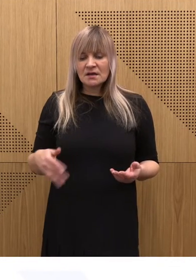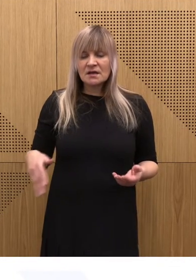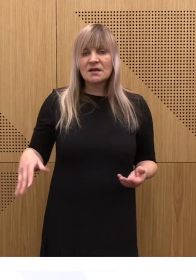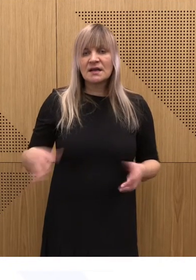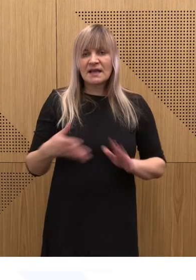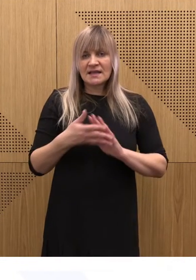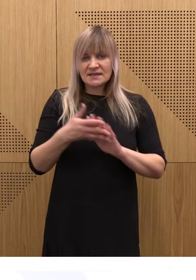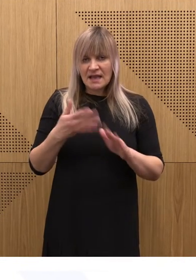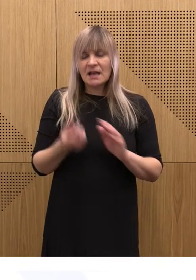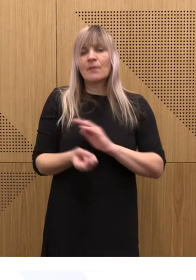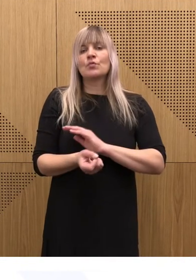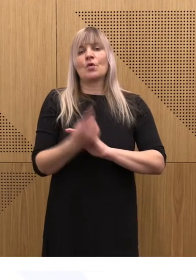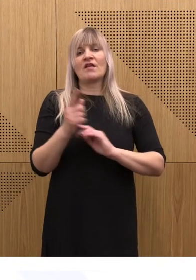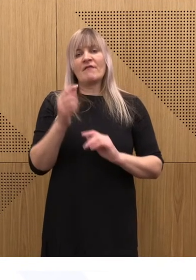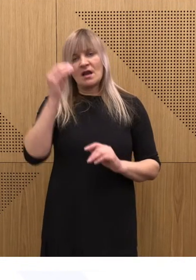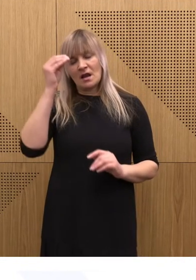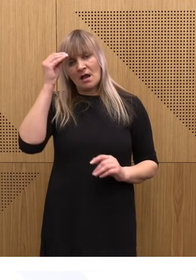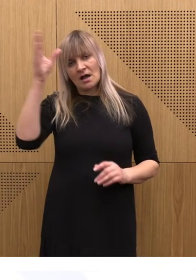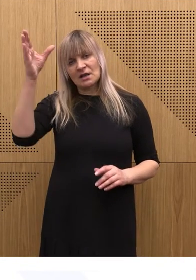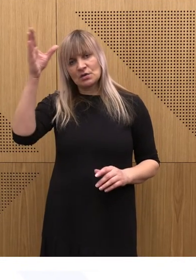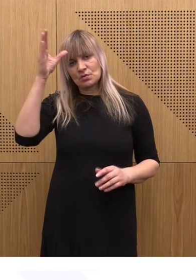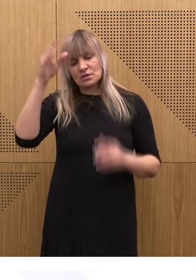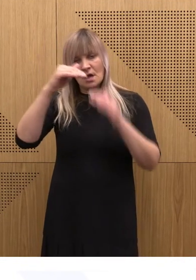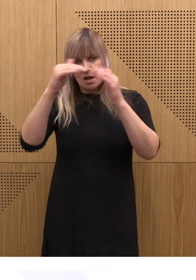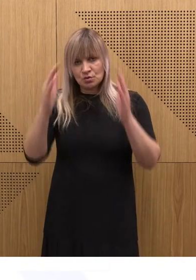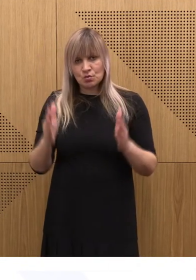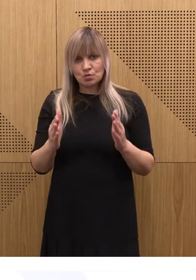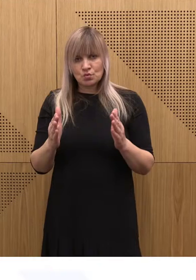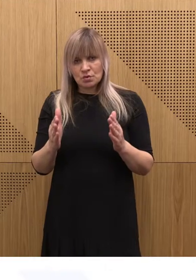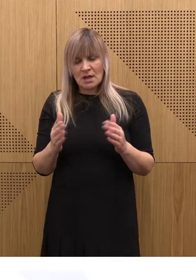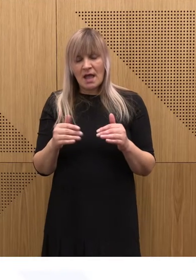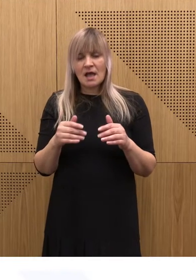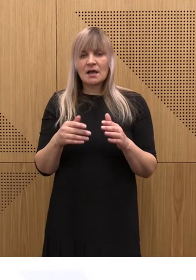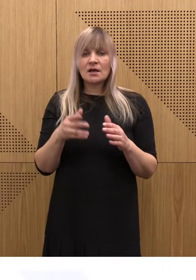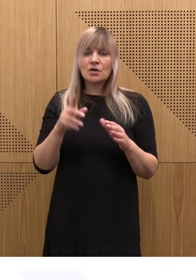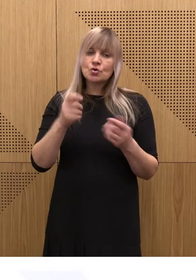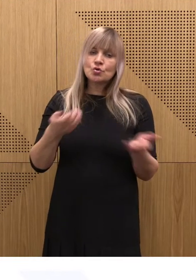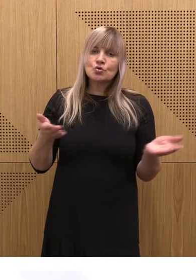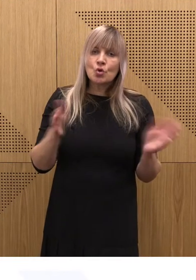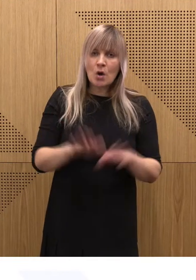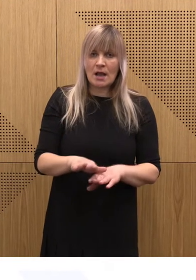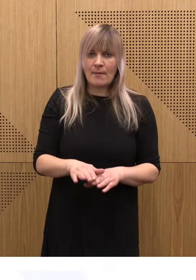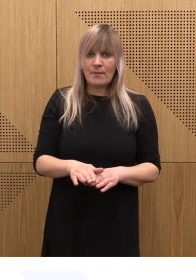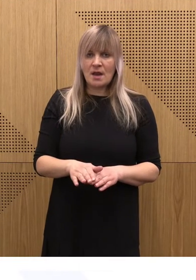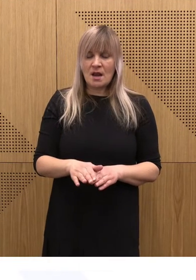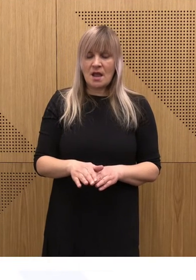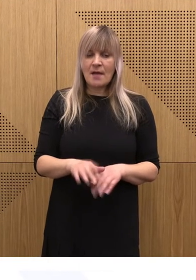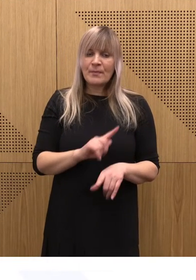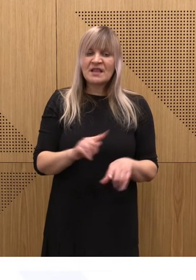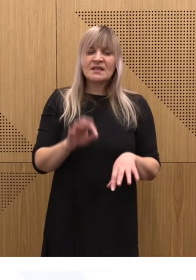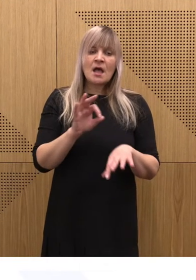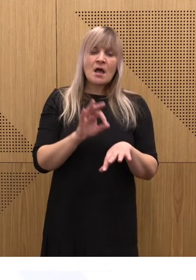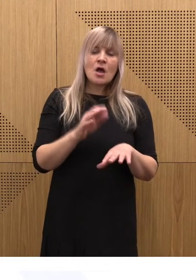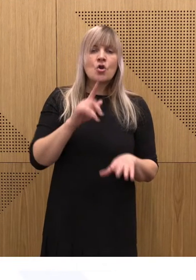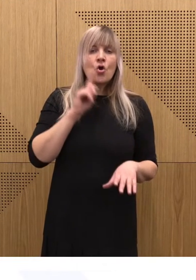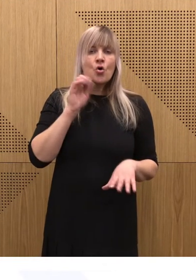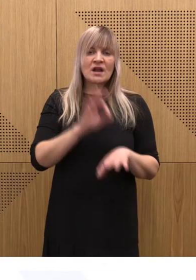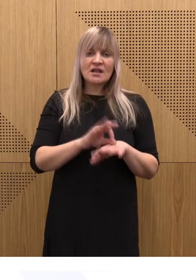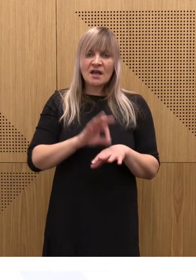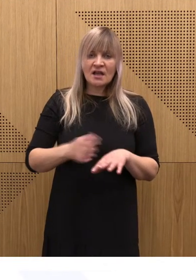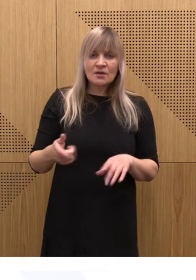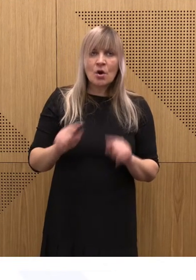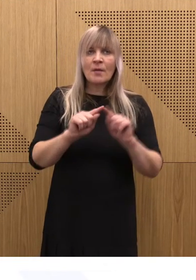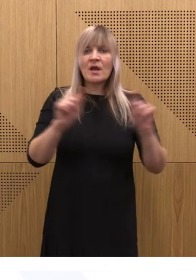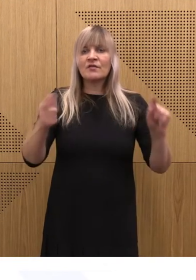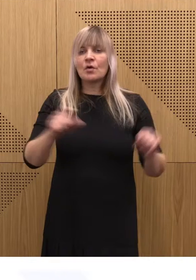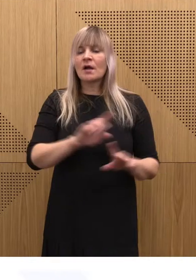kõige selgemalt eristub haridusasutuste sulgemine. Ja põhjus ei ole mitte selles, et noored inimesed põevad raskelt või nakatavad rohkem teisi